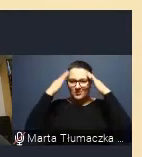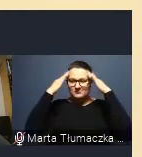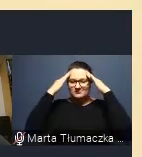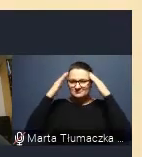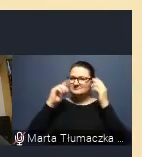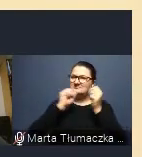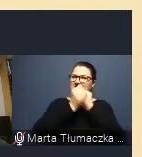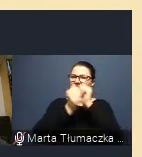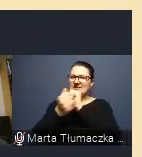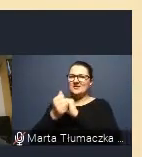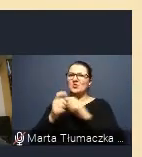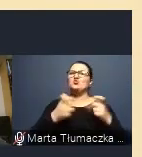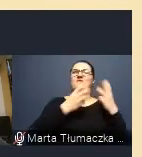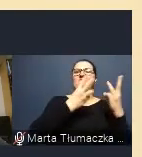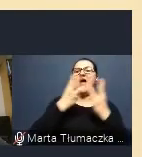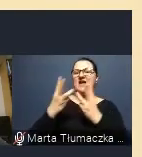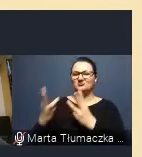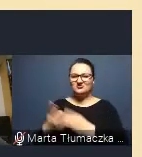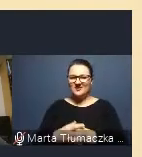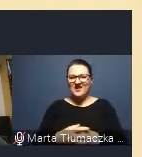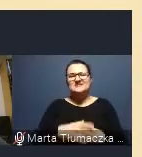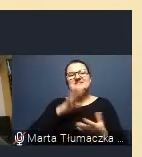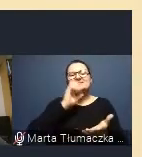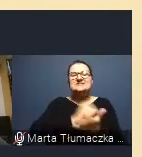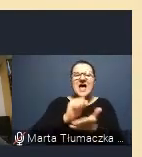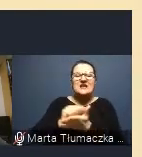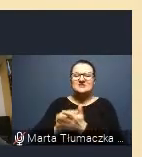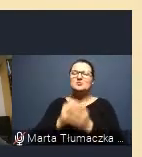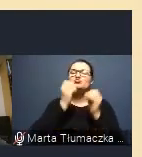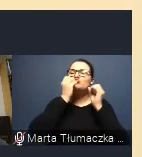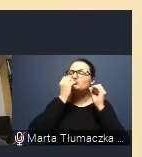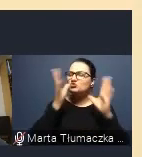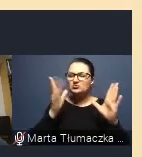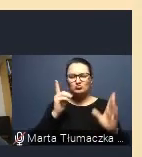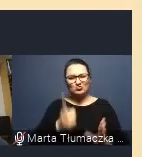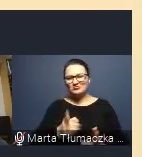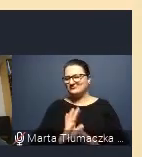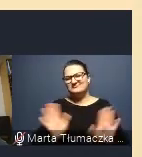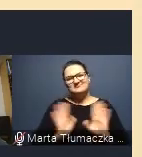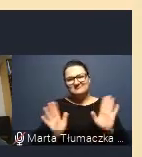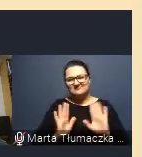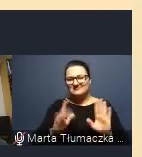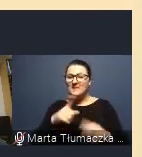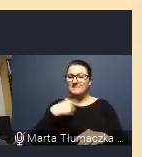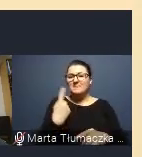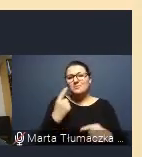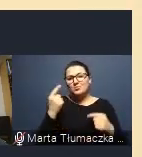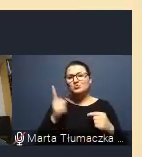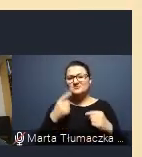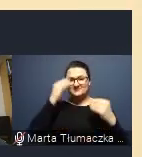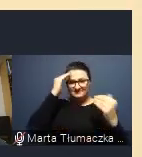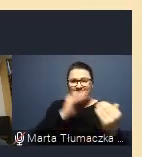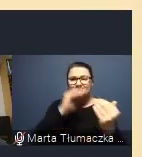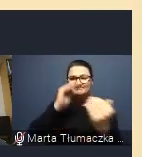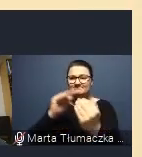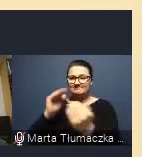że zajęcia nie muszą być doskonałe w każdym calu, że my musimy być tutaj elastyczni, ponieważ tak jak już powiedziałam, wszyscy się